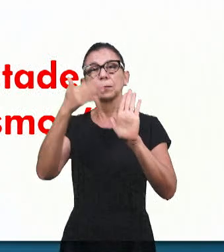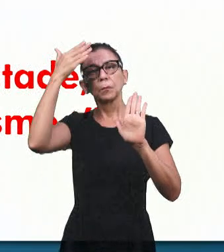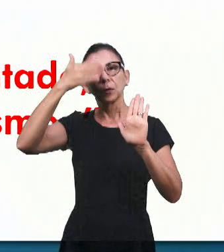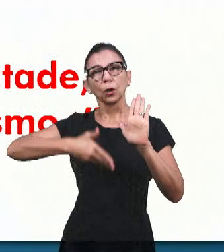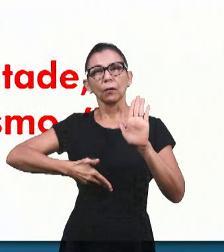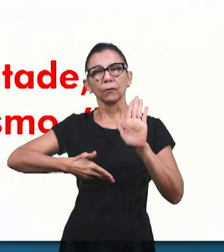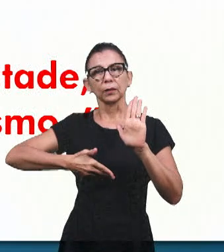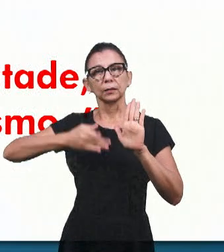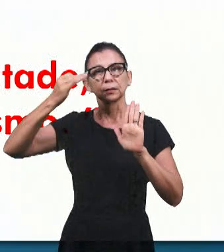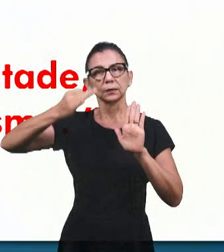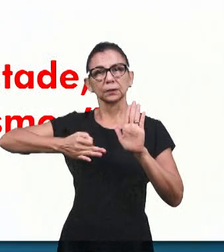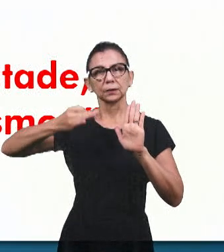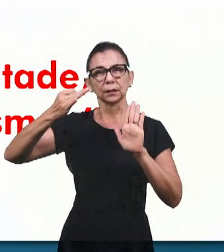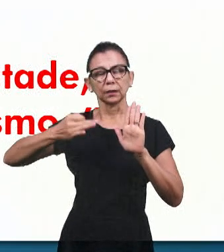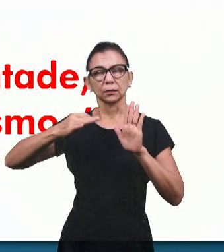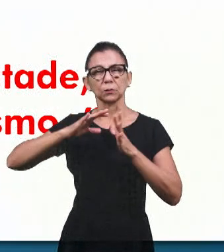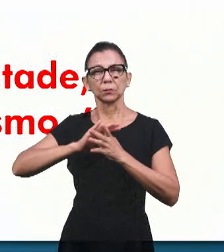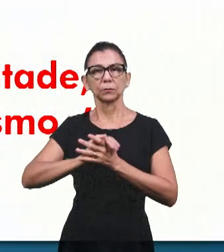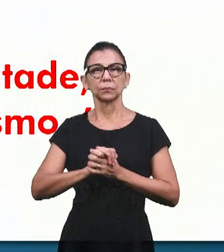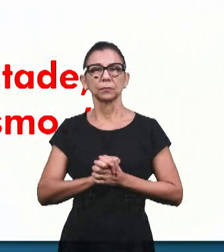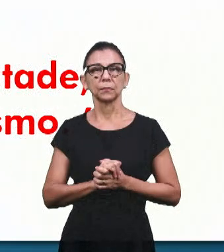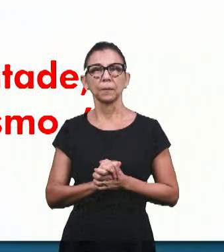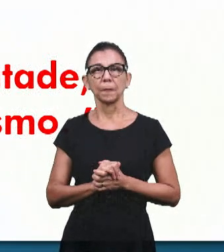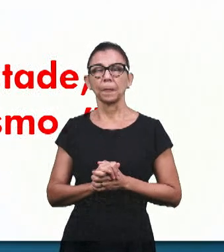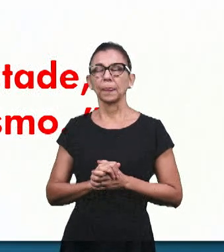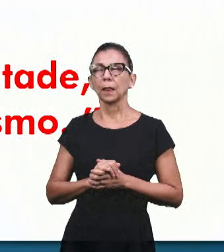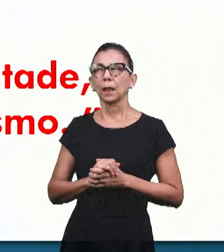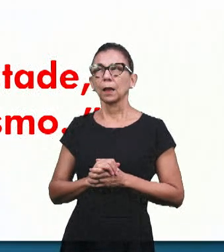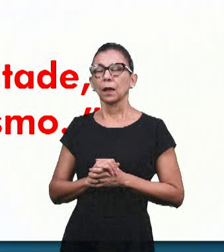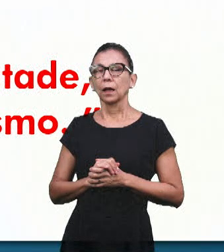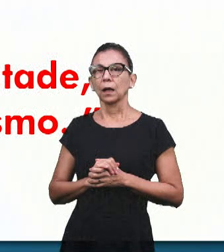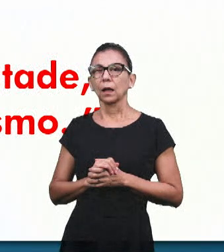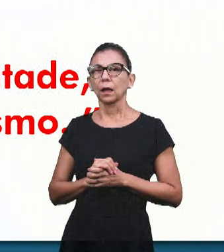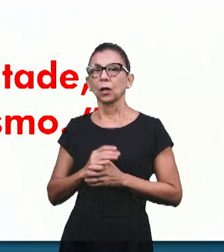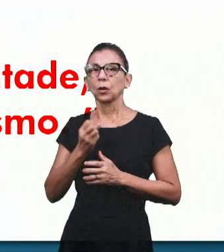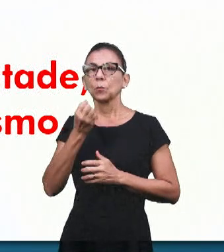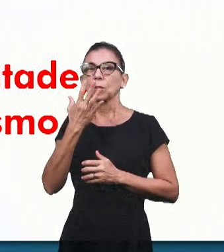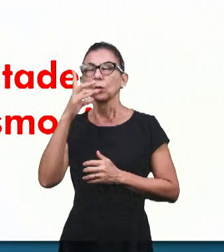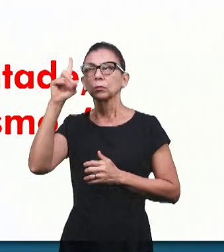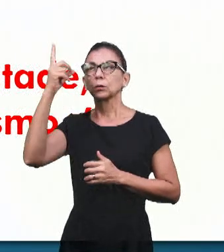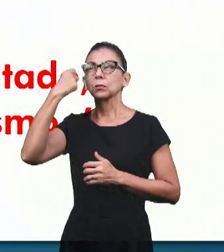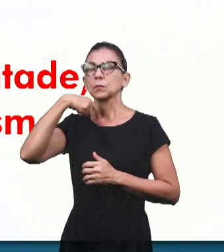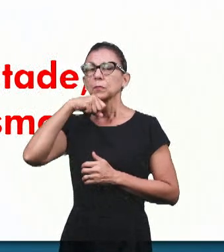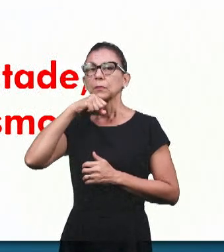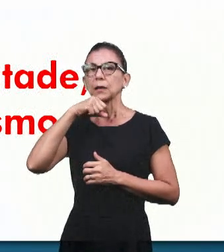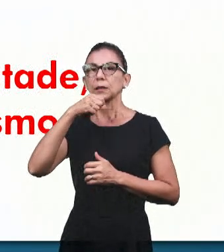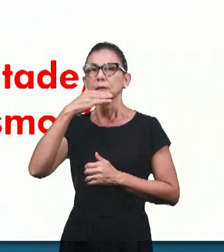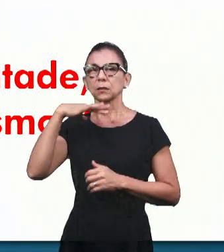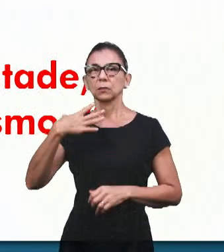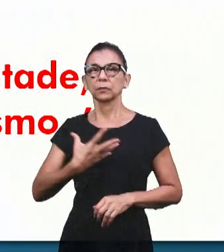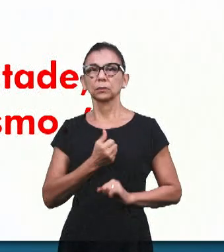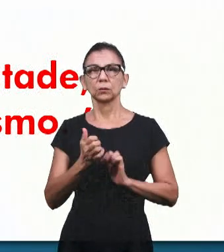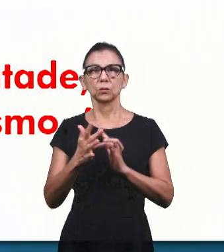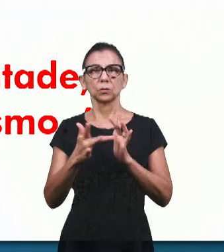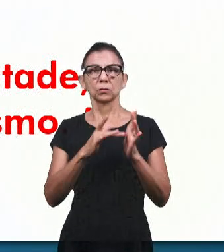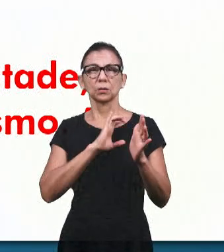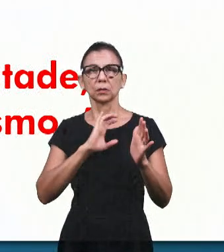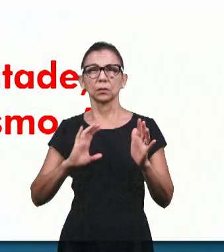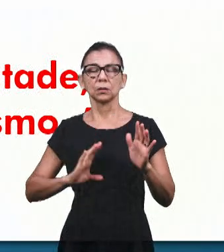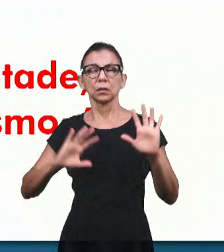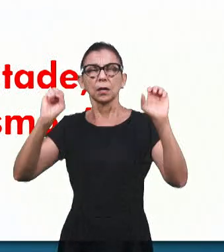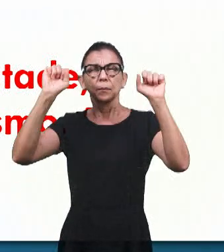Éphésiens 1, 3 dit, béni Dieu Père de notre Seigneur et Sauveur Jésus-Christ, lequel nous a bénis avec toutes les